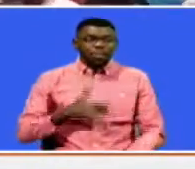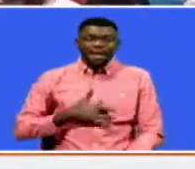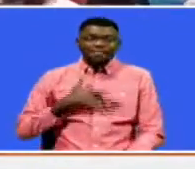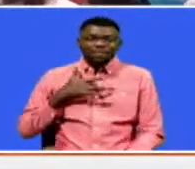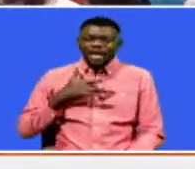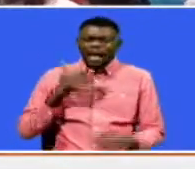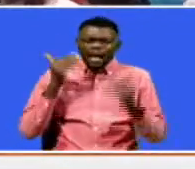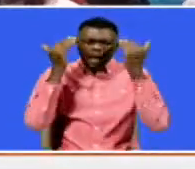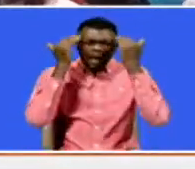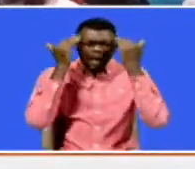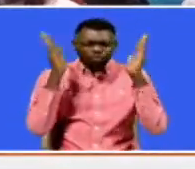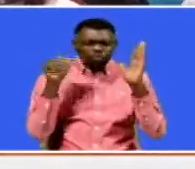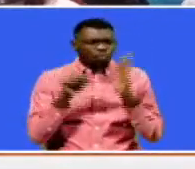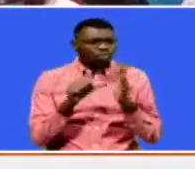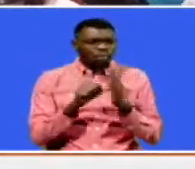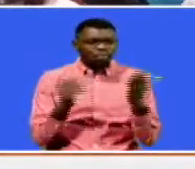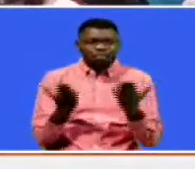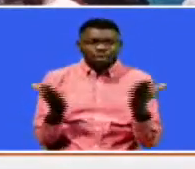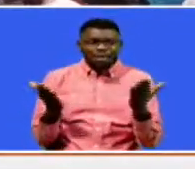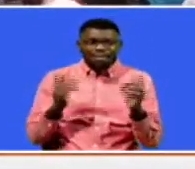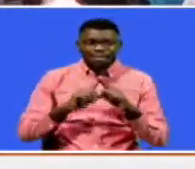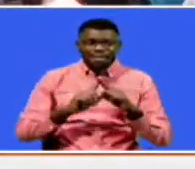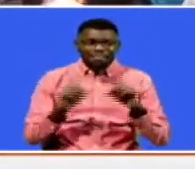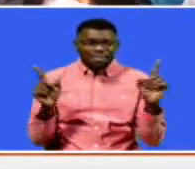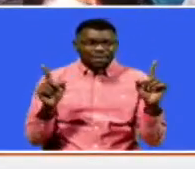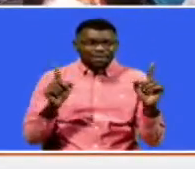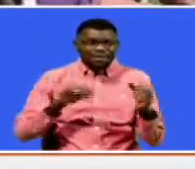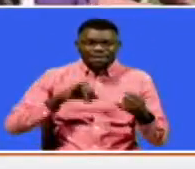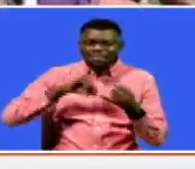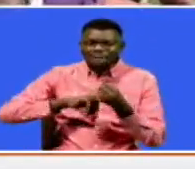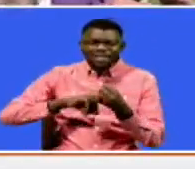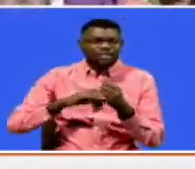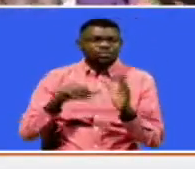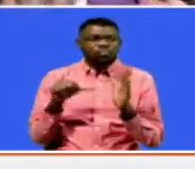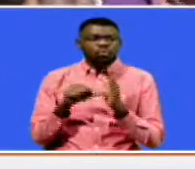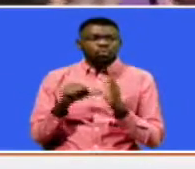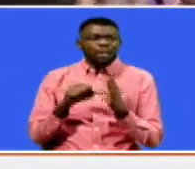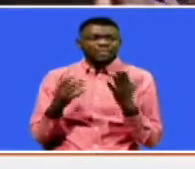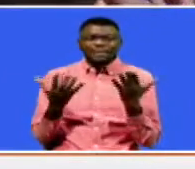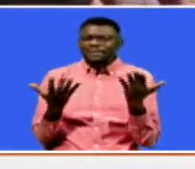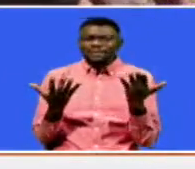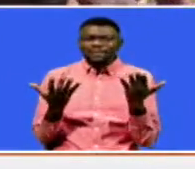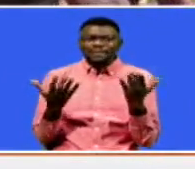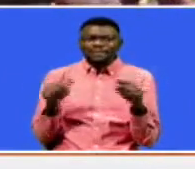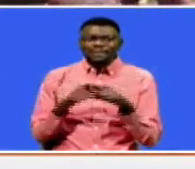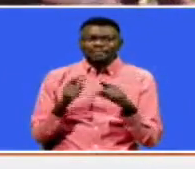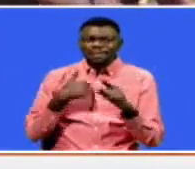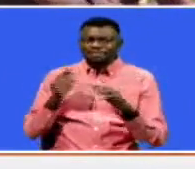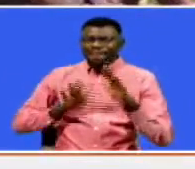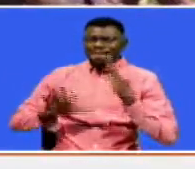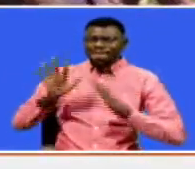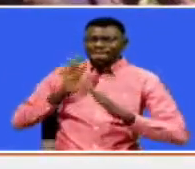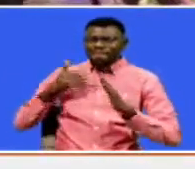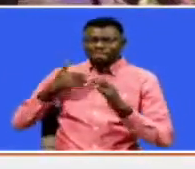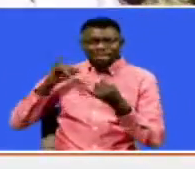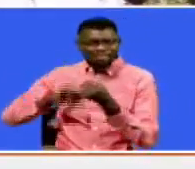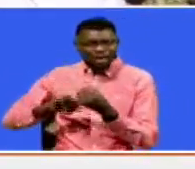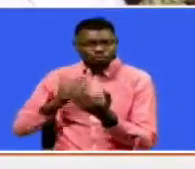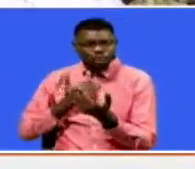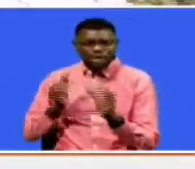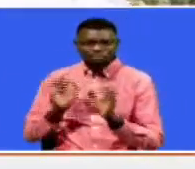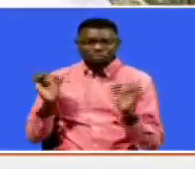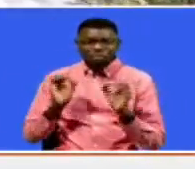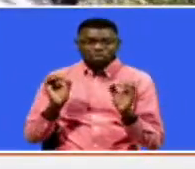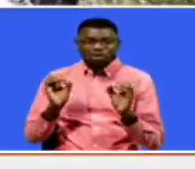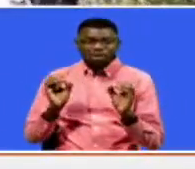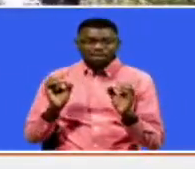sijui shida ni gani. Lakini kama ni ndoa, ni kitu kinanifanya mimi mwenyewe nahisi ugumu wa kuanzisha ndoa nikiwa kijana mdogo. Na